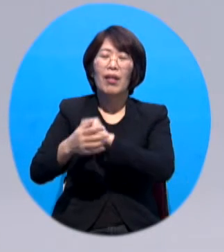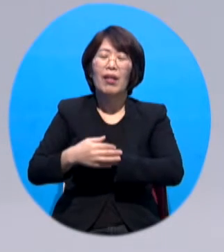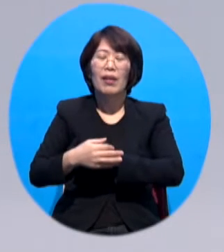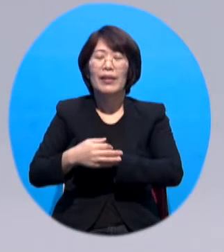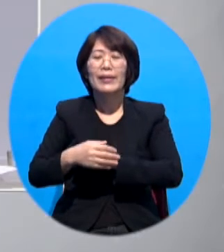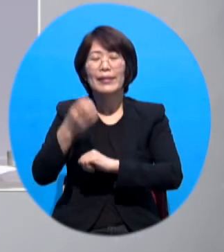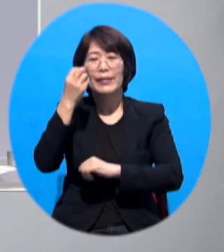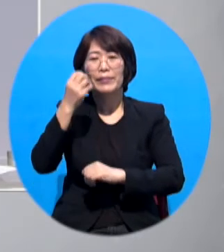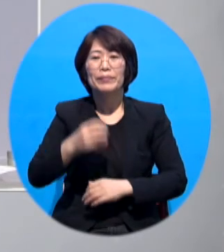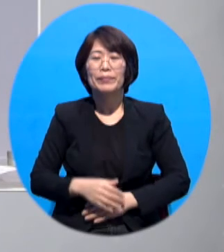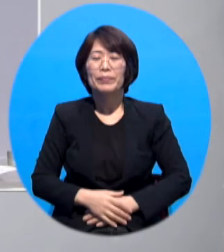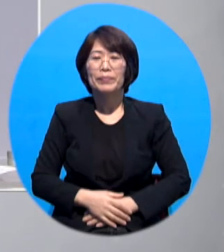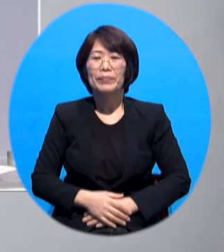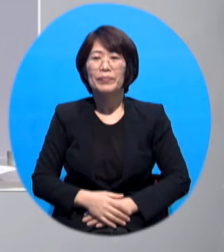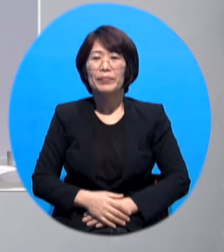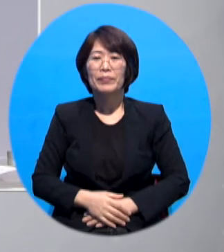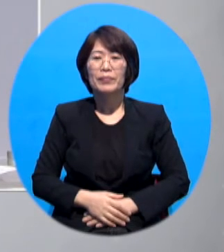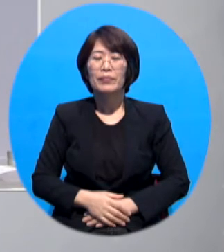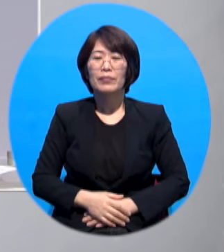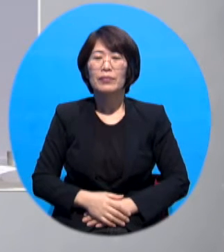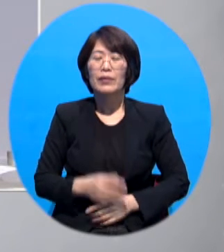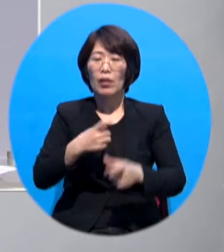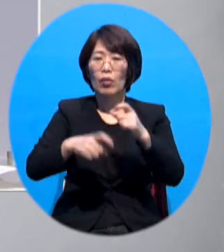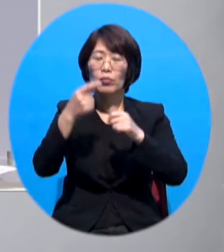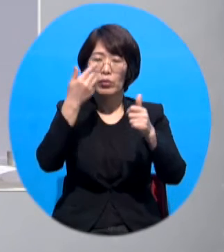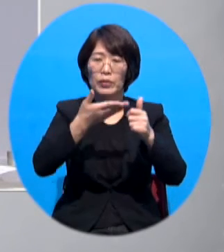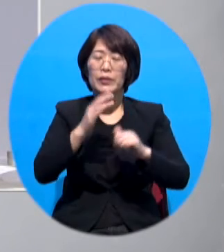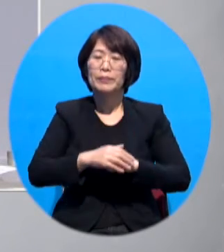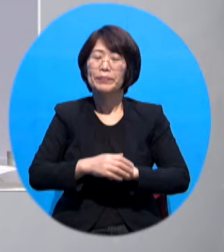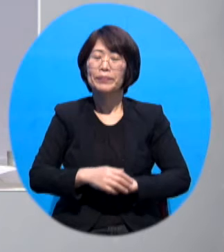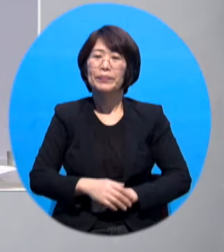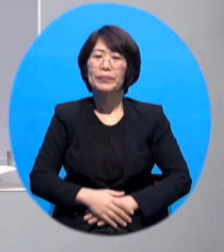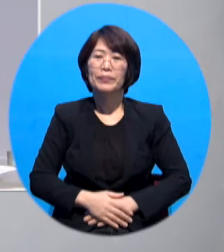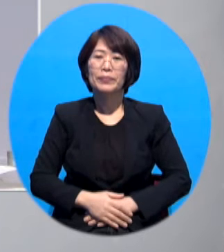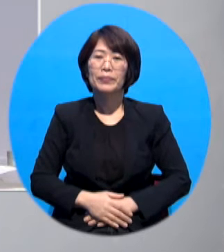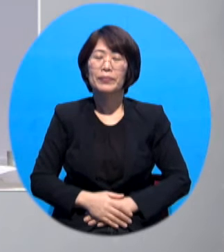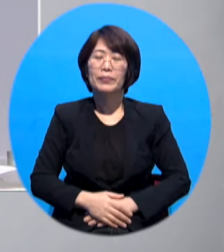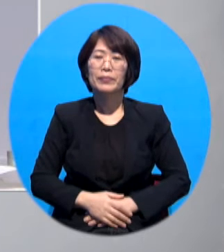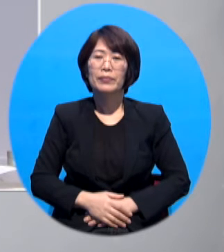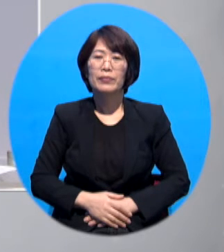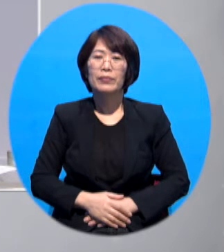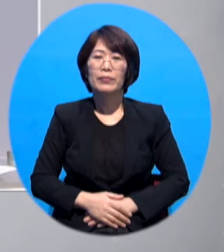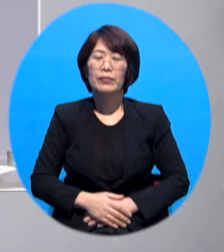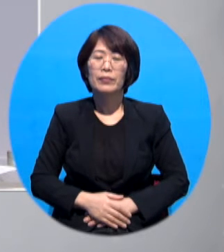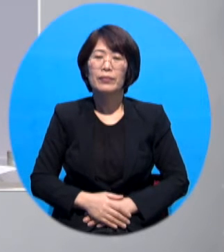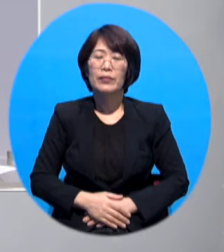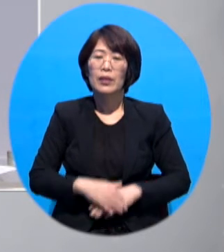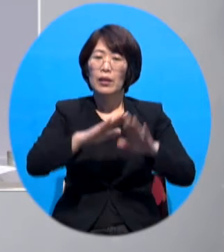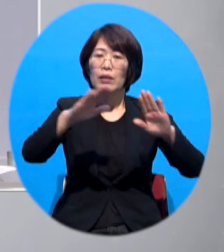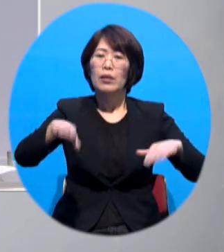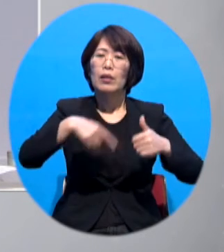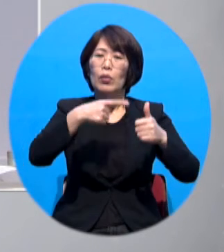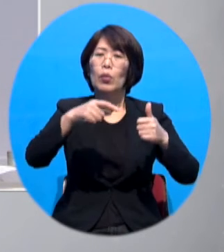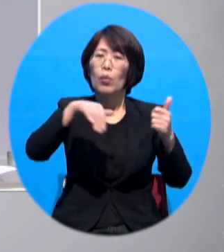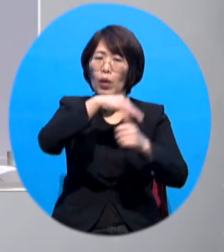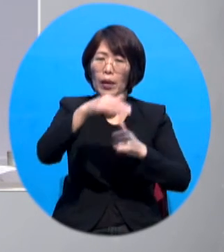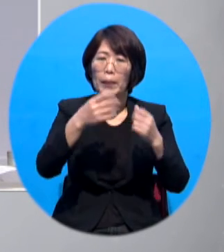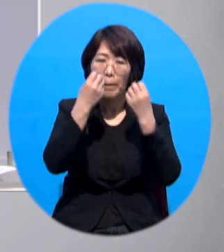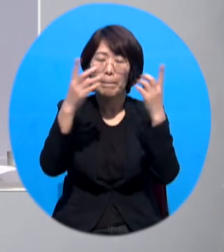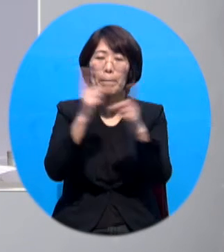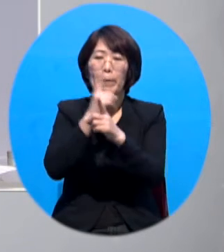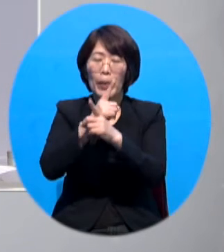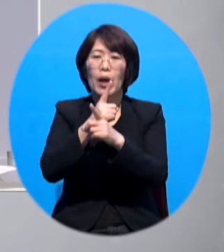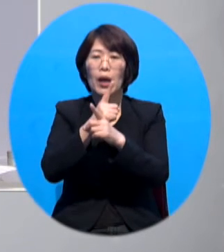했습니다 4 장성 후보 보충 질문해 주십시오 30초 입니다 1 우리 차담 교육원 개선을 위해서